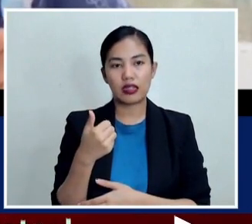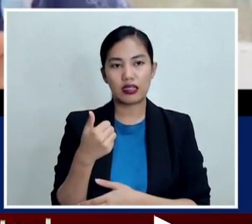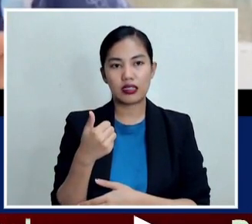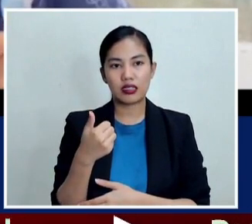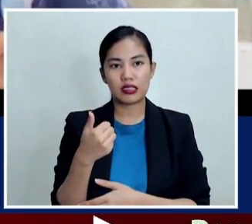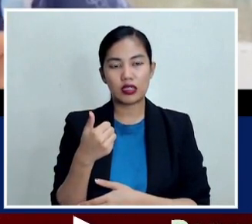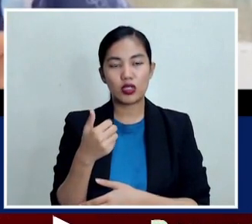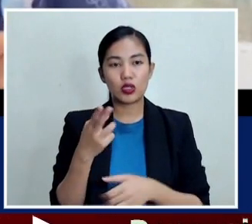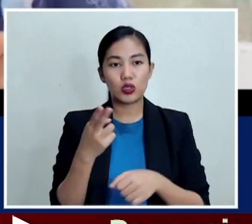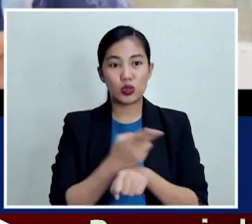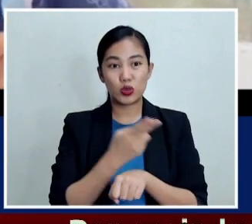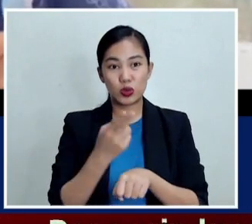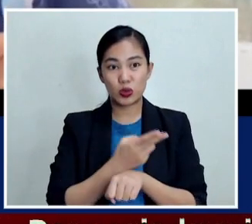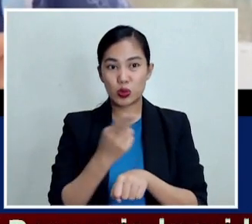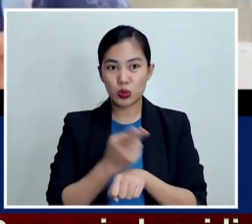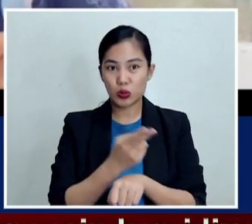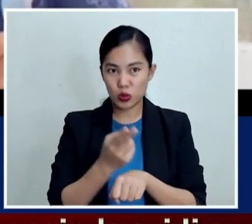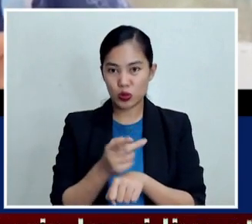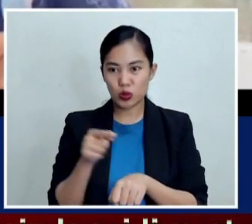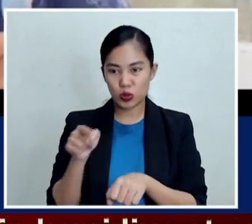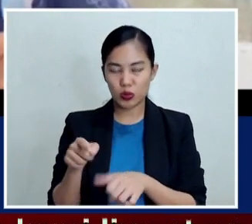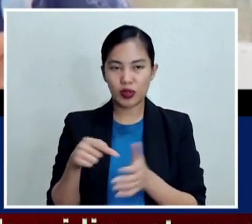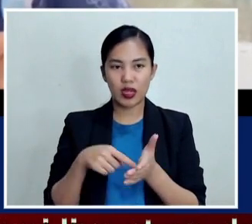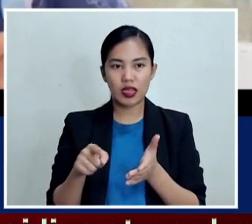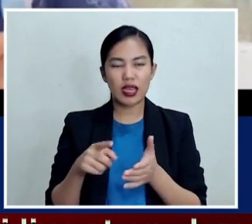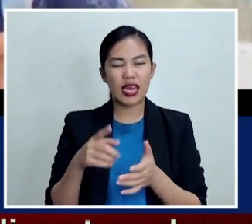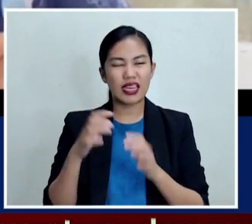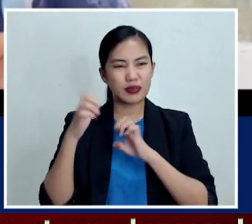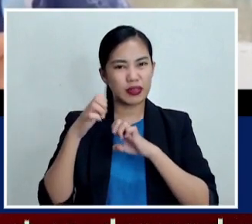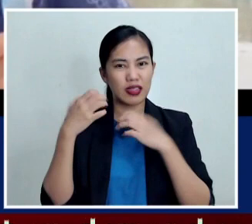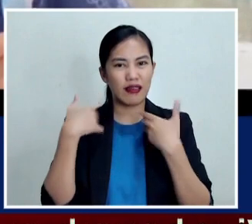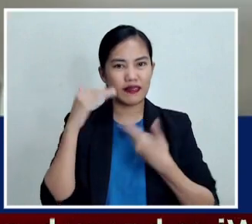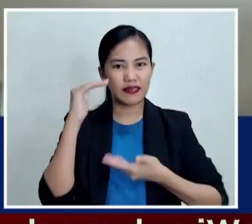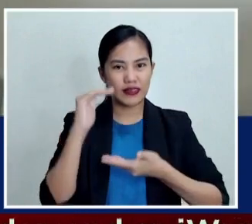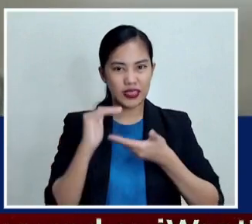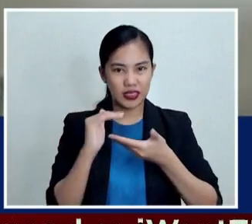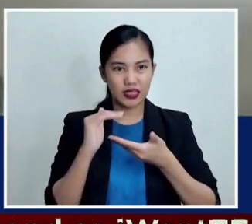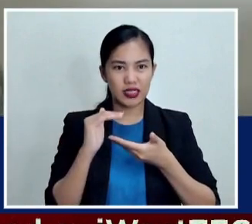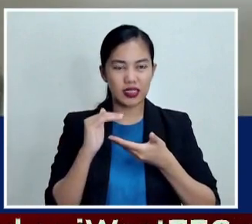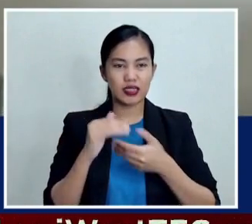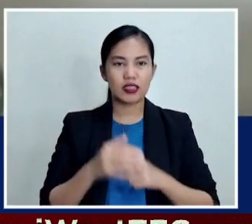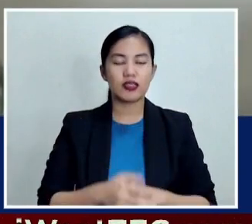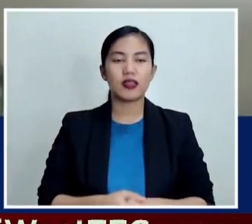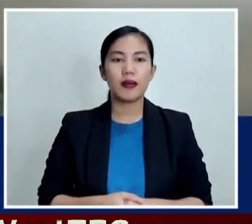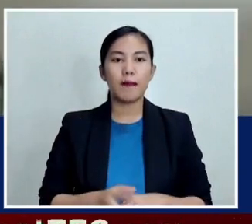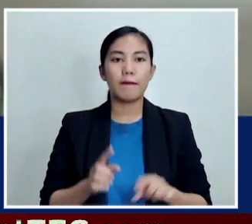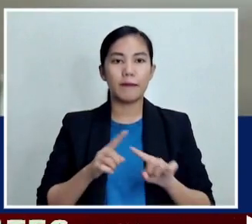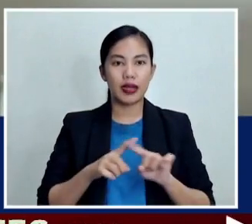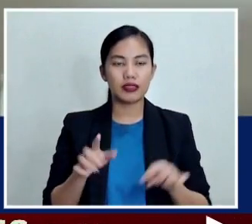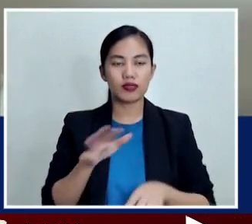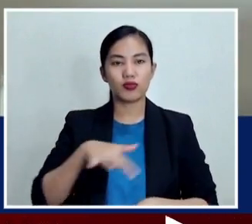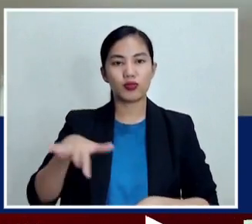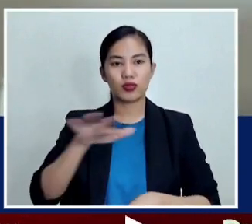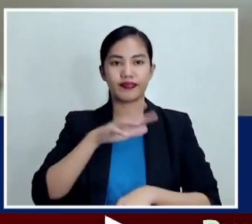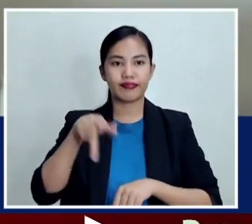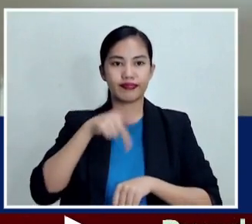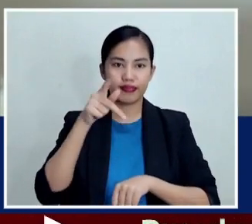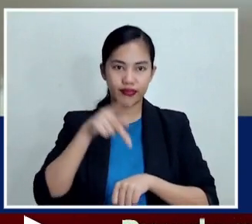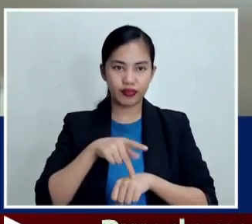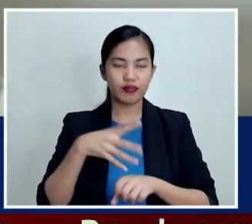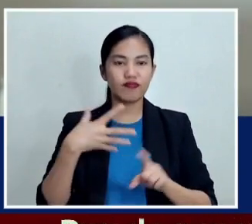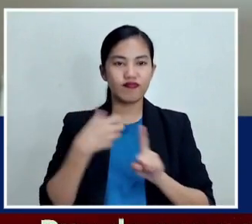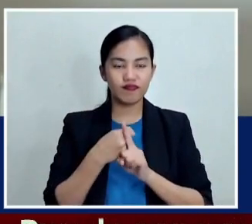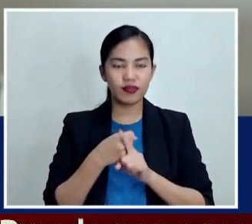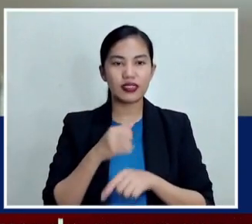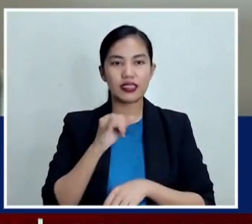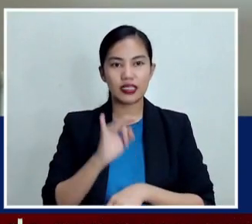ay may reduction ng charges ng transmission. Ito system-wide, pero ito buong Pilipinas yung impact nito pag